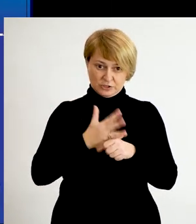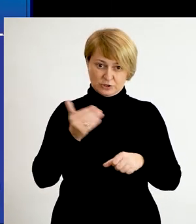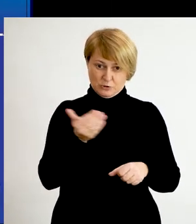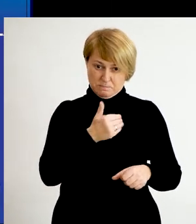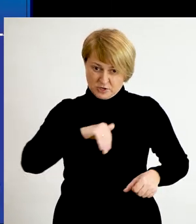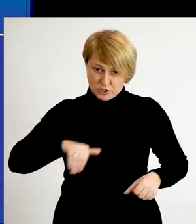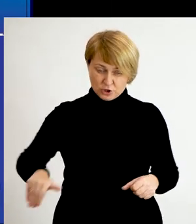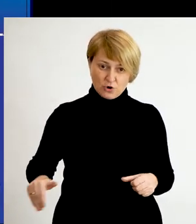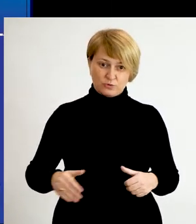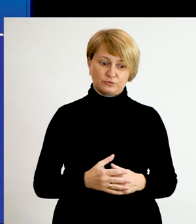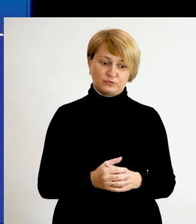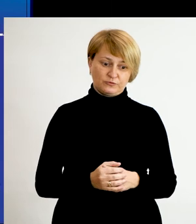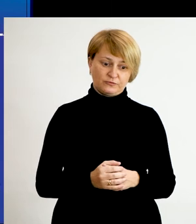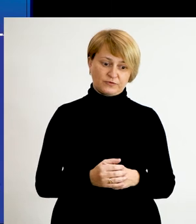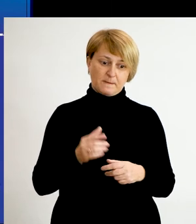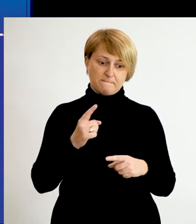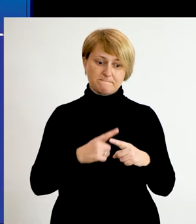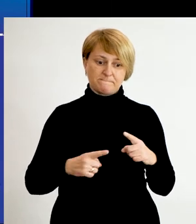jest projekt,